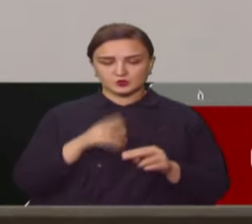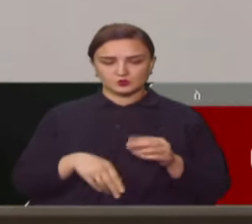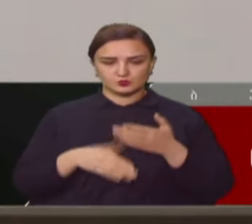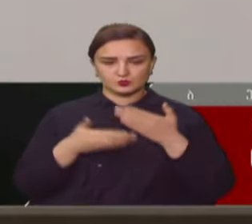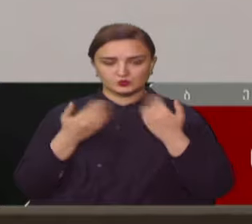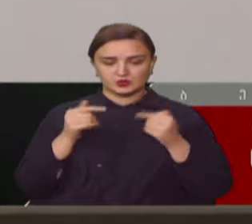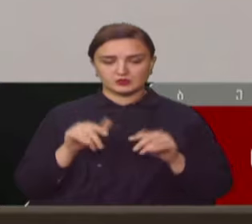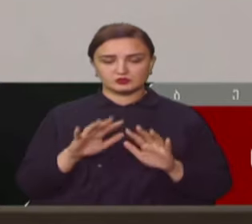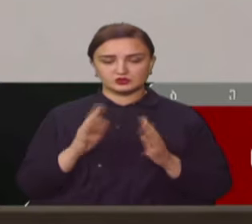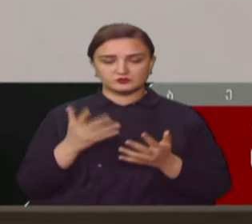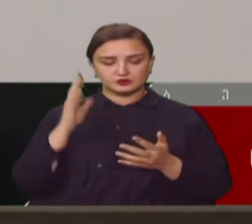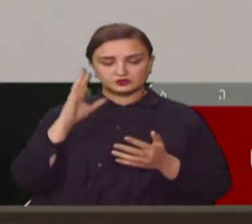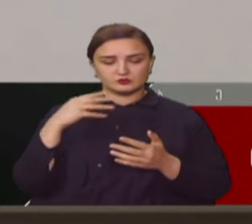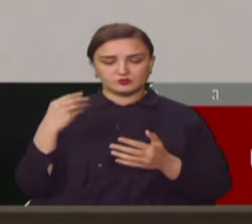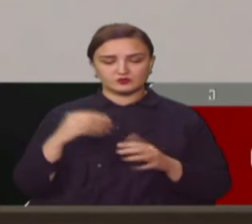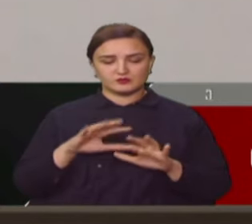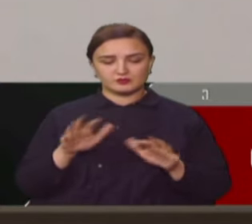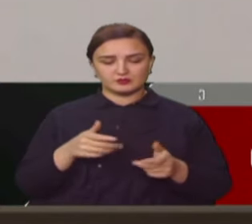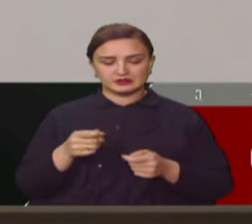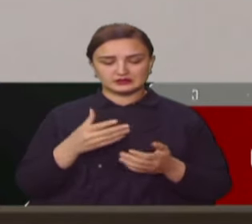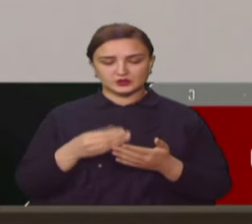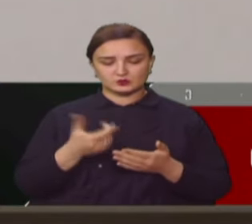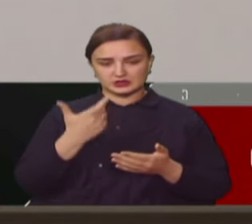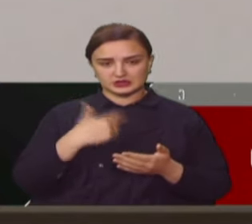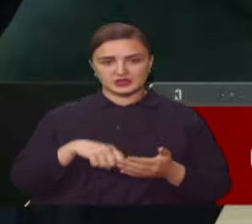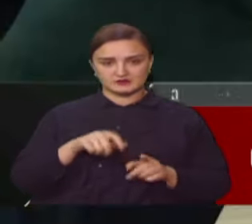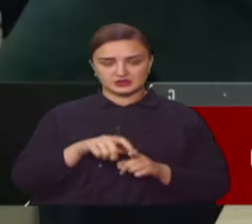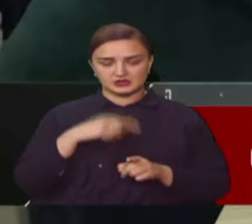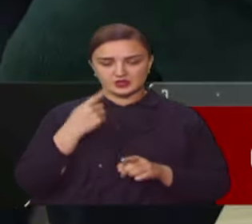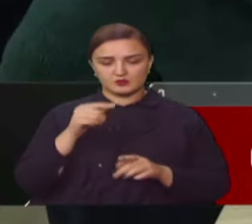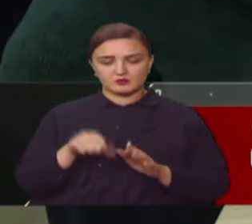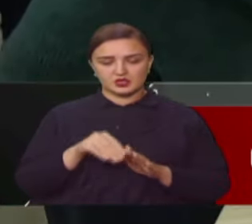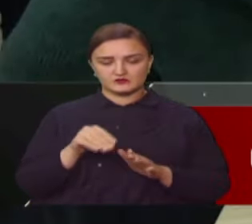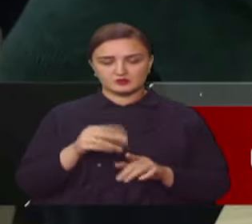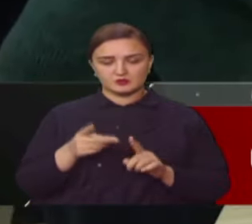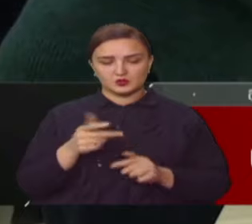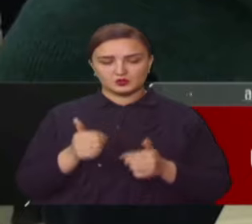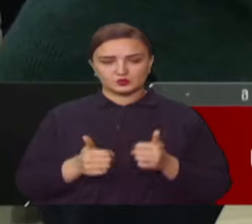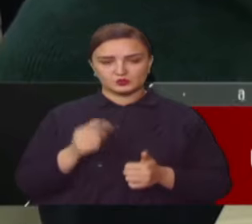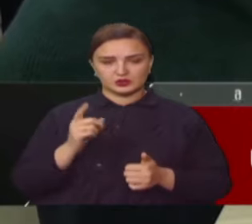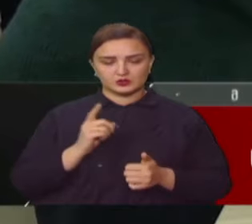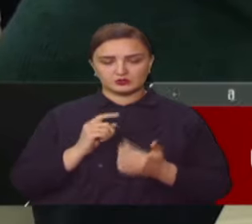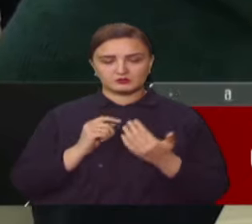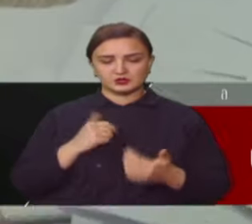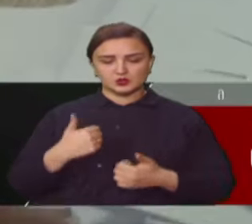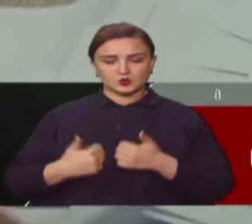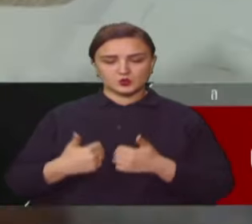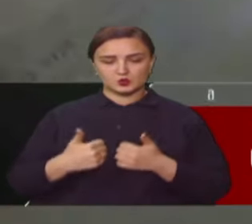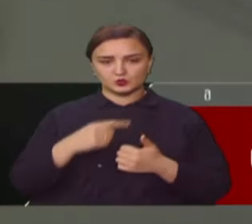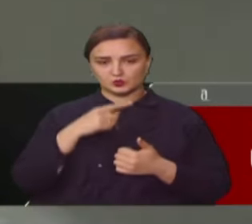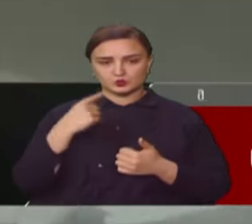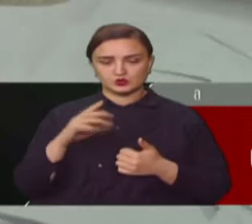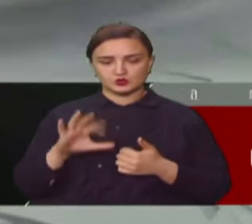șunt hoași Moldovis prezidenti sakutar tausat gulis mops. Adganat mas arceunebis meoretu. Misi concurenti